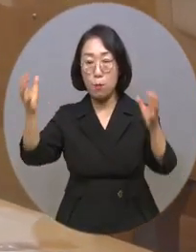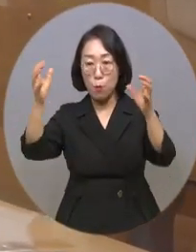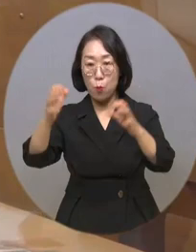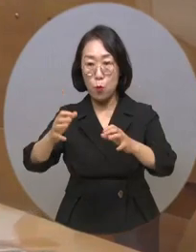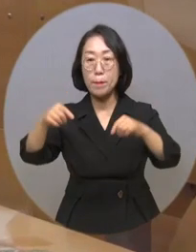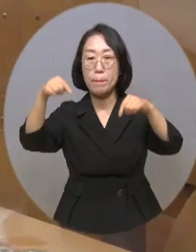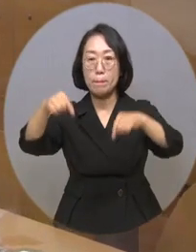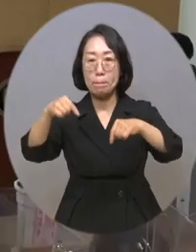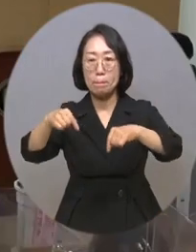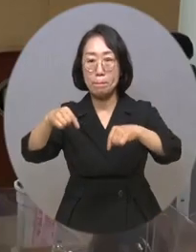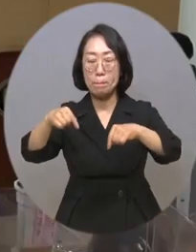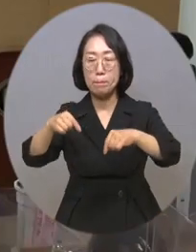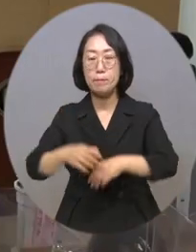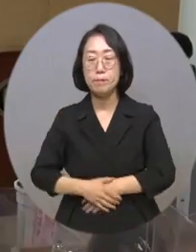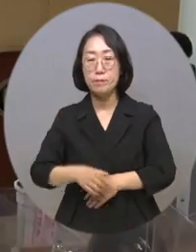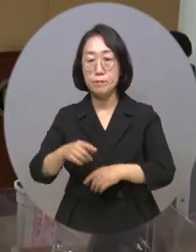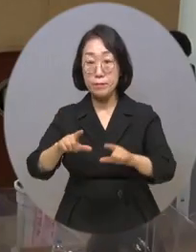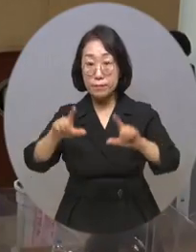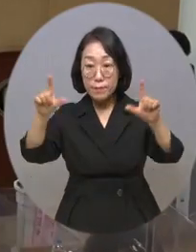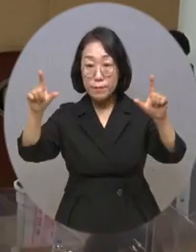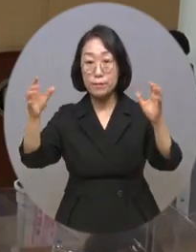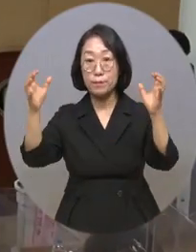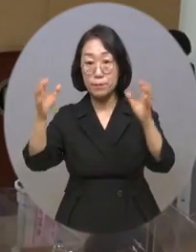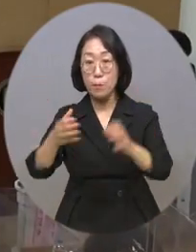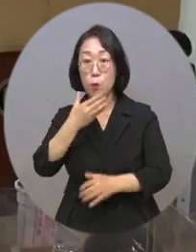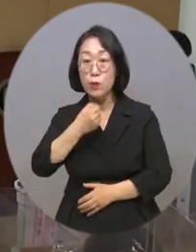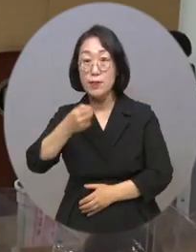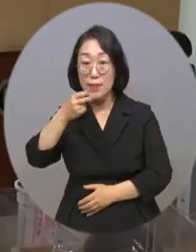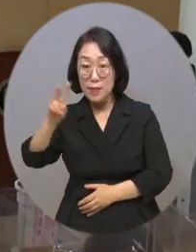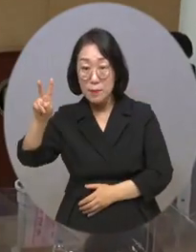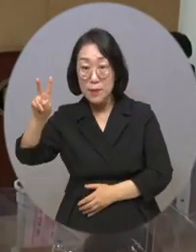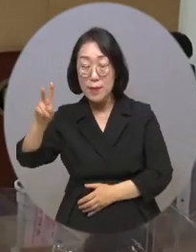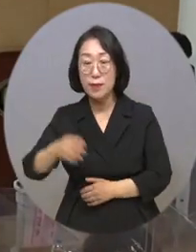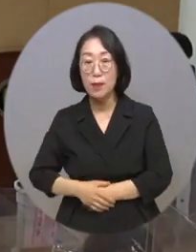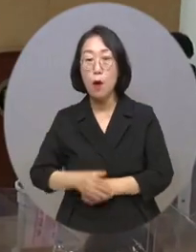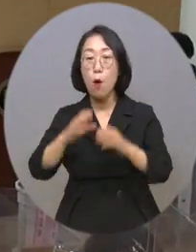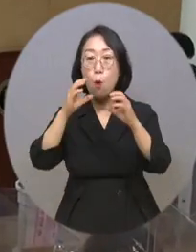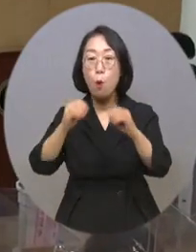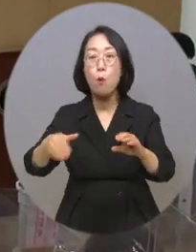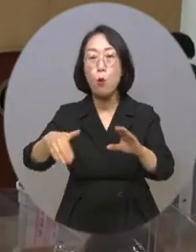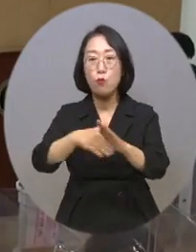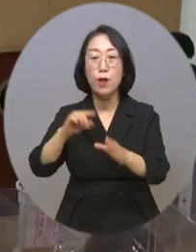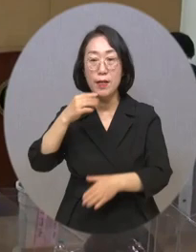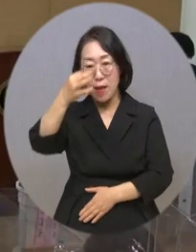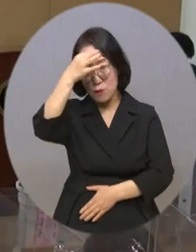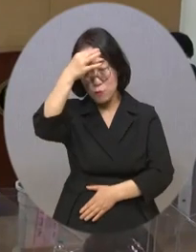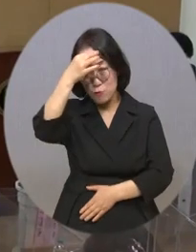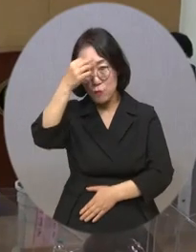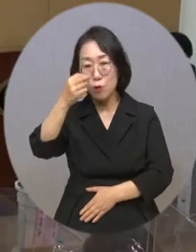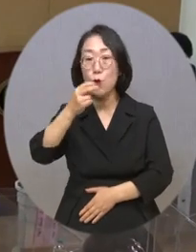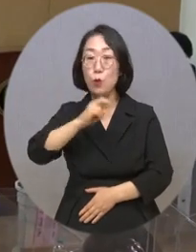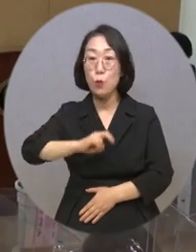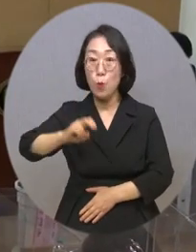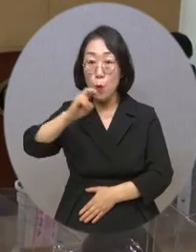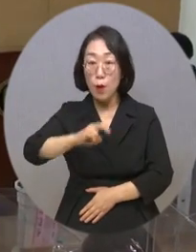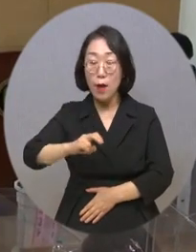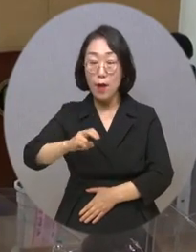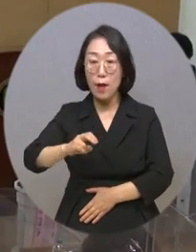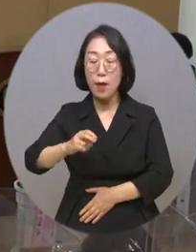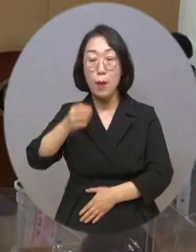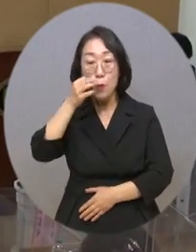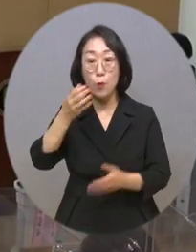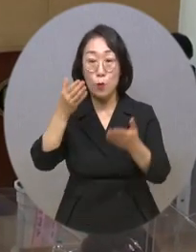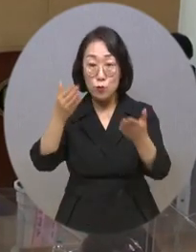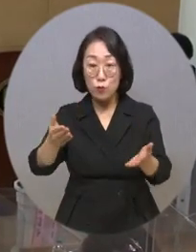개최되었습니다. 이번 총회에서는 복지TV 충남방송 홍보문화예술단인 한빛문화예술단의 장군 안타를